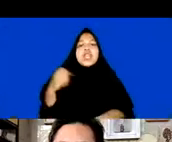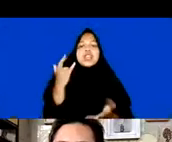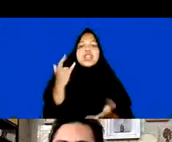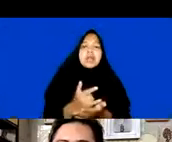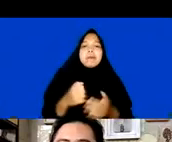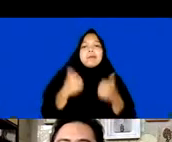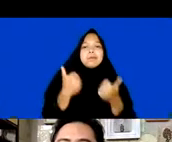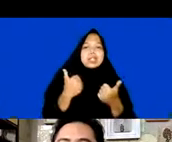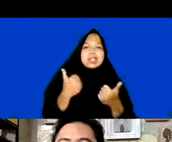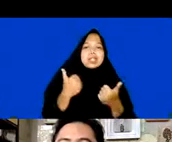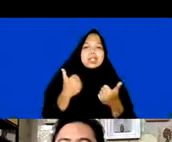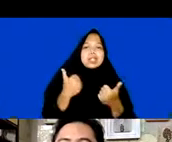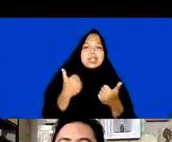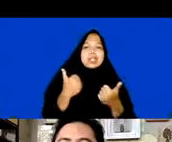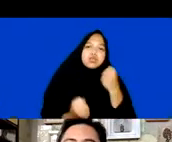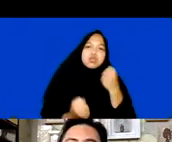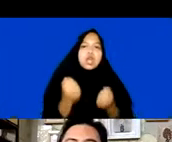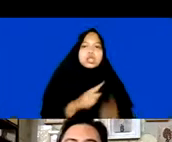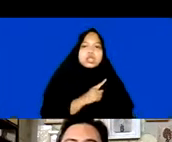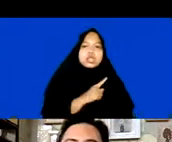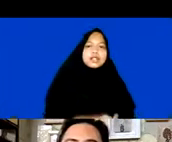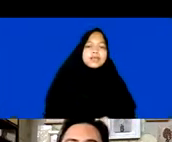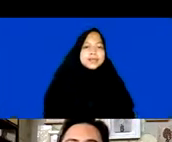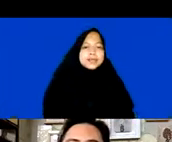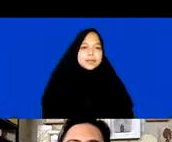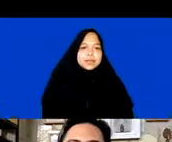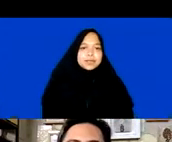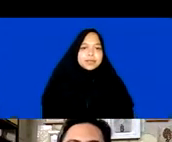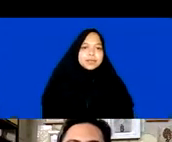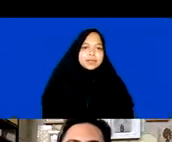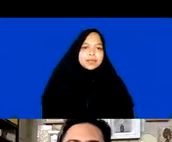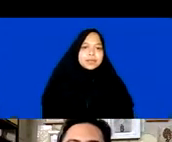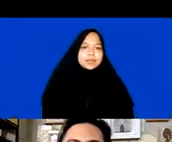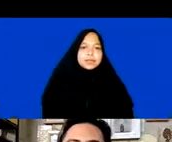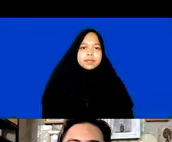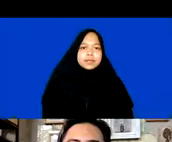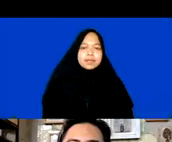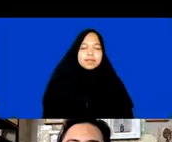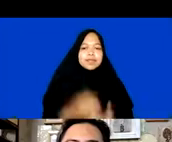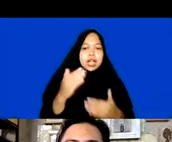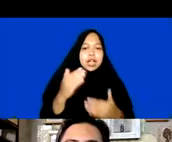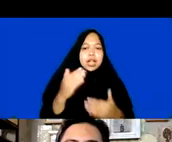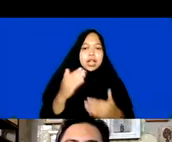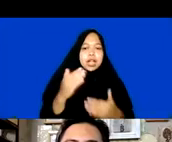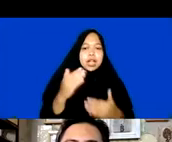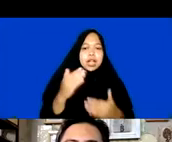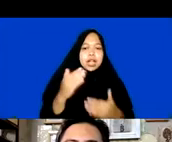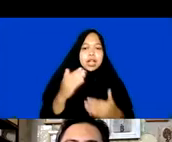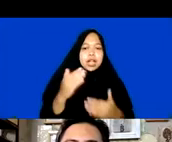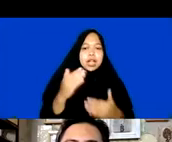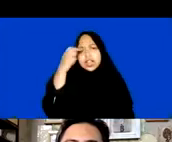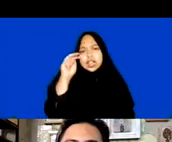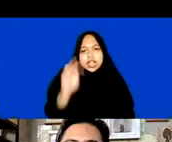suka. Oke, cukup menarik sekali Mas Kirei. Oke, selanjutnya nih. Saya